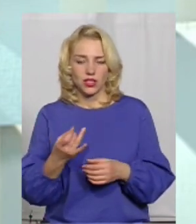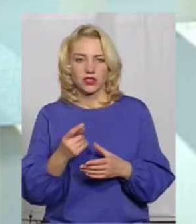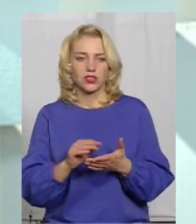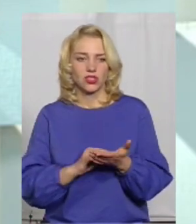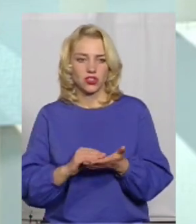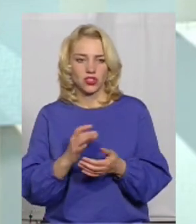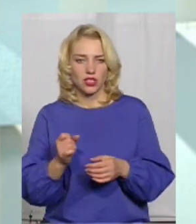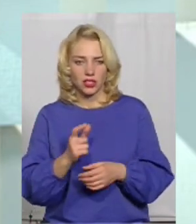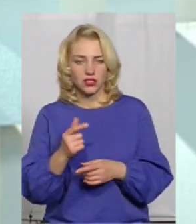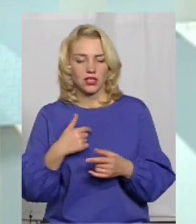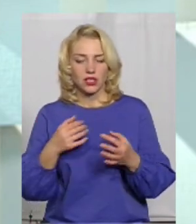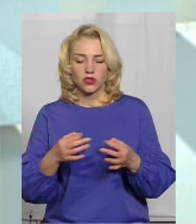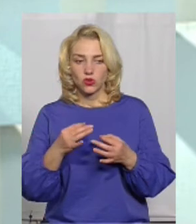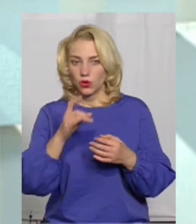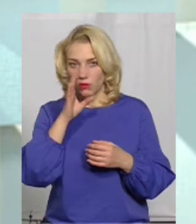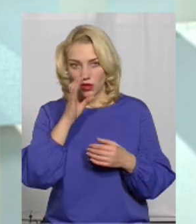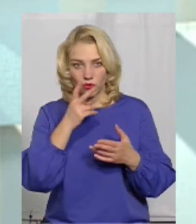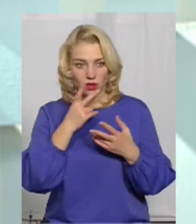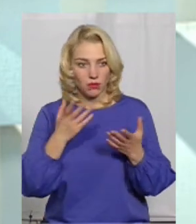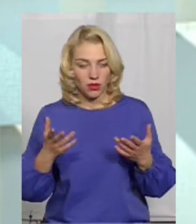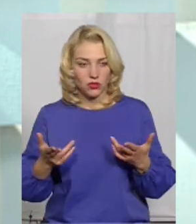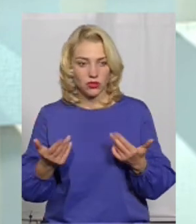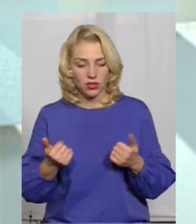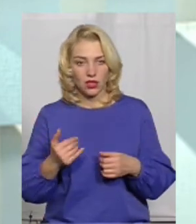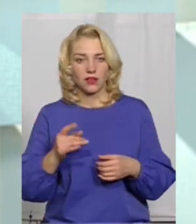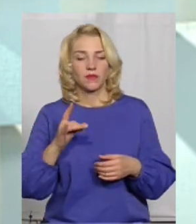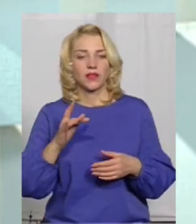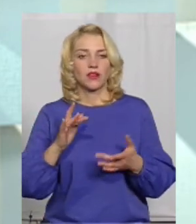що я нічого поганого в цьому не бачу. Mm-hmm. Так, в